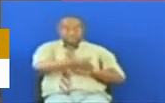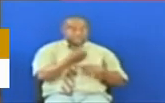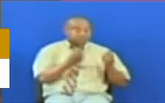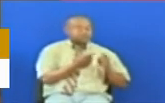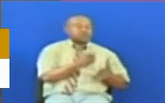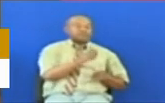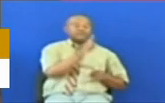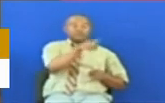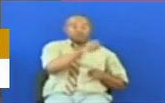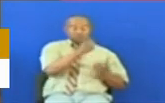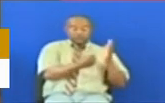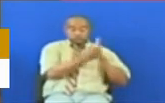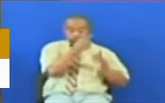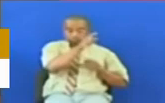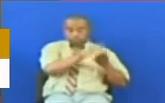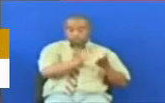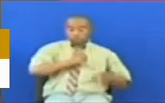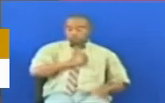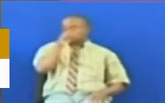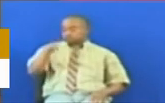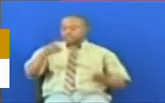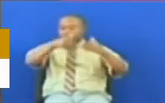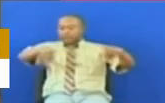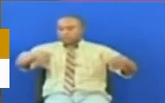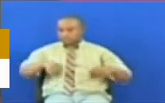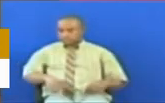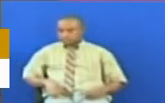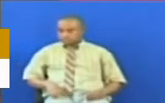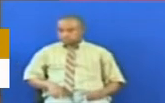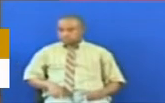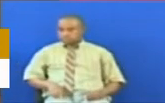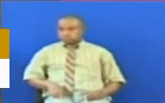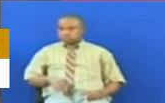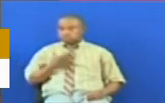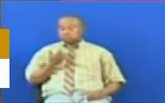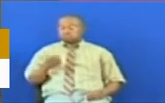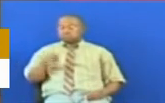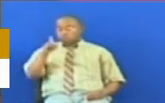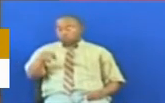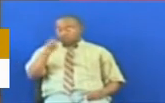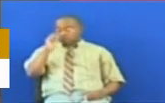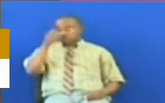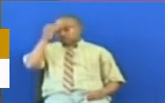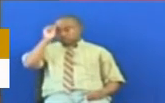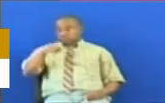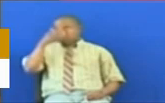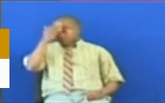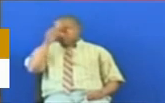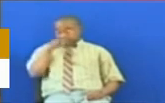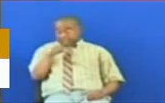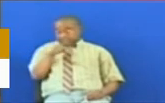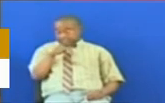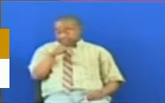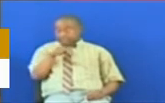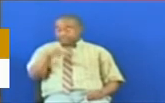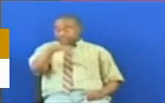kuvua wawe wanajua, wavuvi wetu wa ndani tu wanajua kwamba hapa hatuko katika EEZ. Kwa hivyo hili